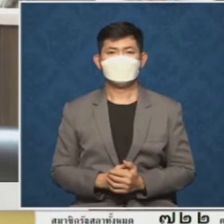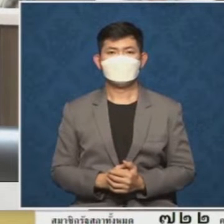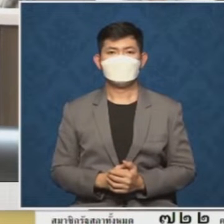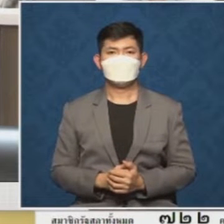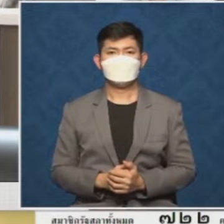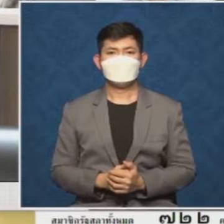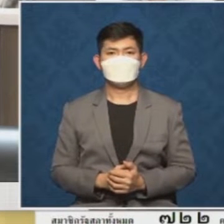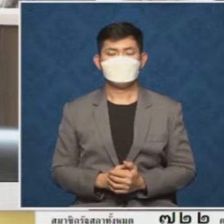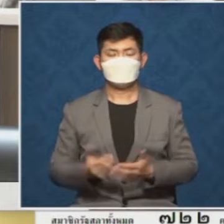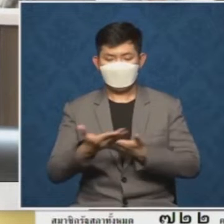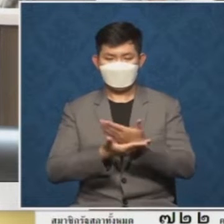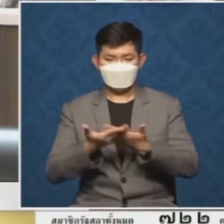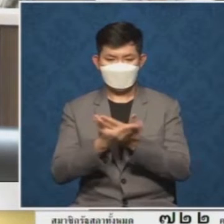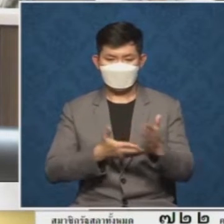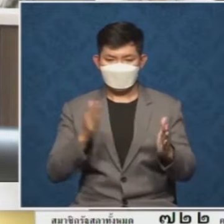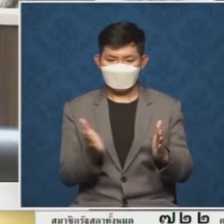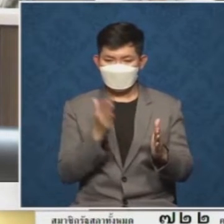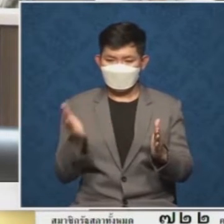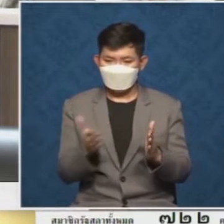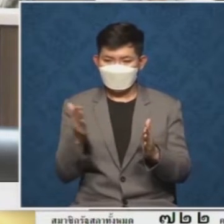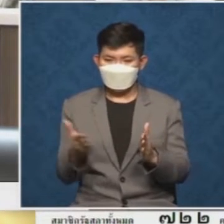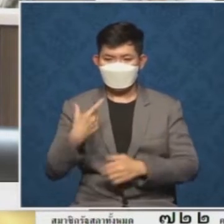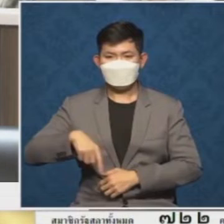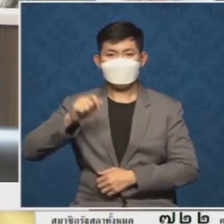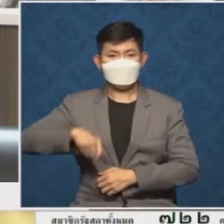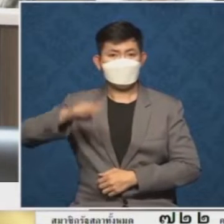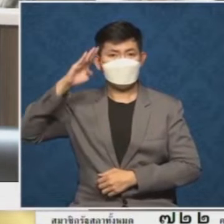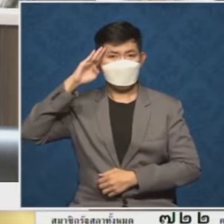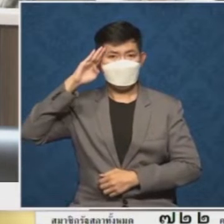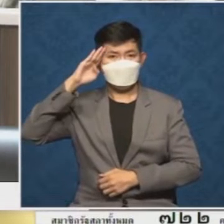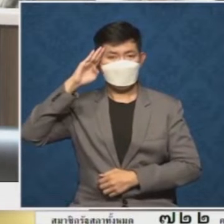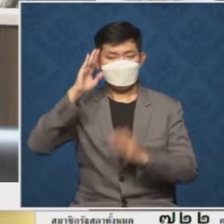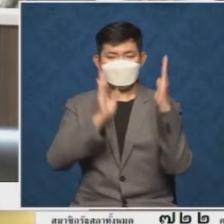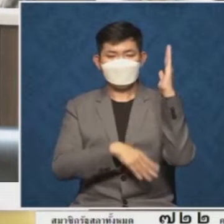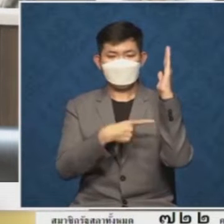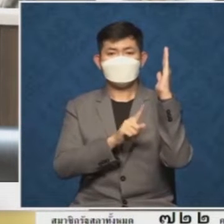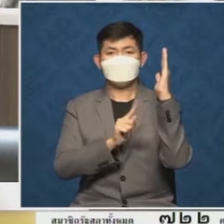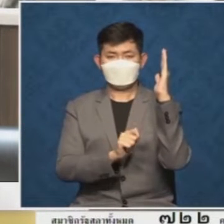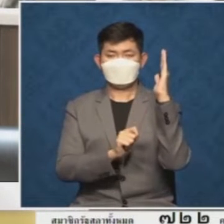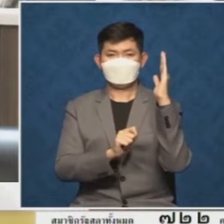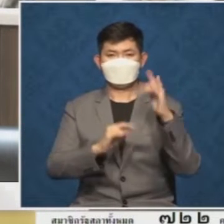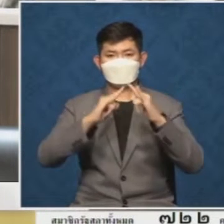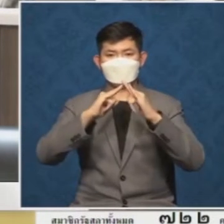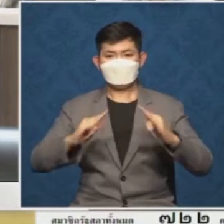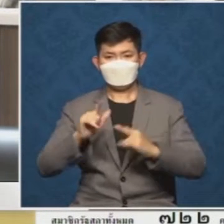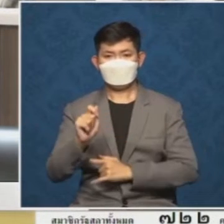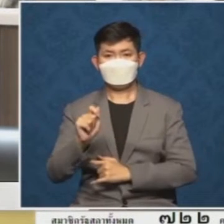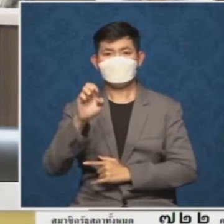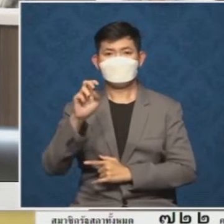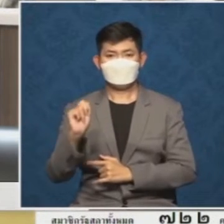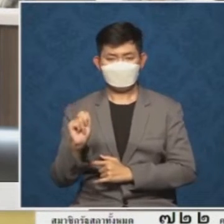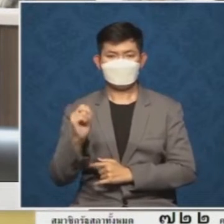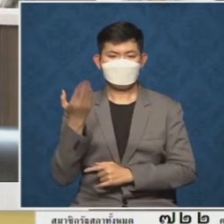ระบวนพิจารณาคดีมาในศาลทหารมณฑลทหารบกปัตตานีที่ค่ายอิงคยุทธตั้งแต่ปี49